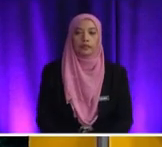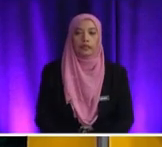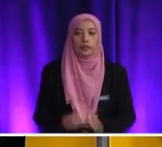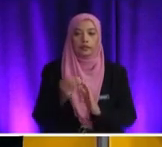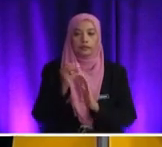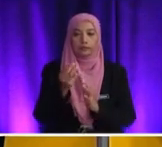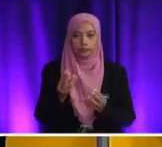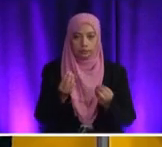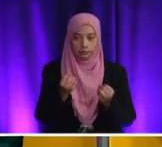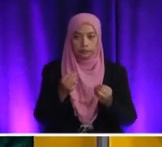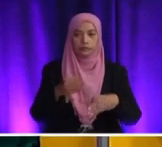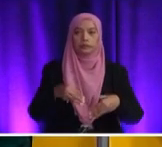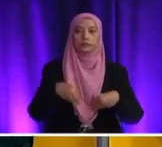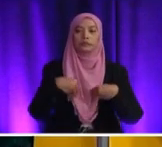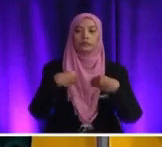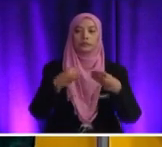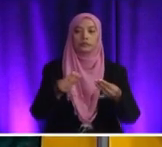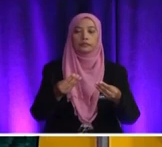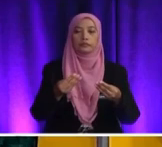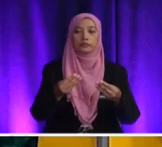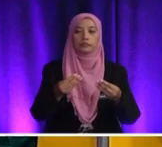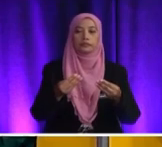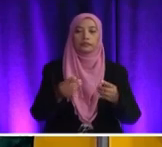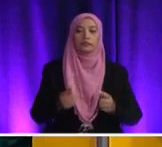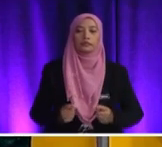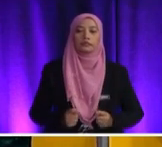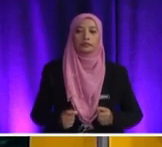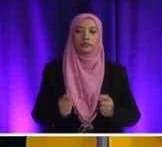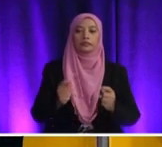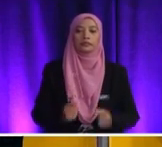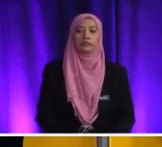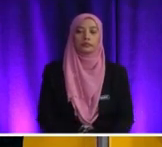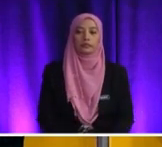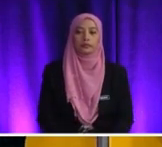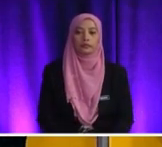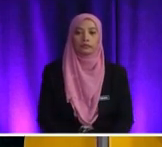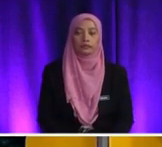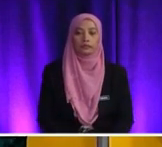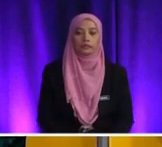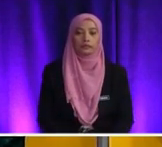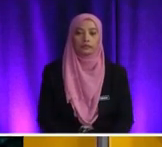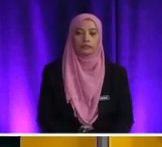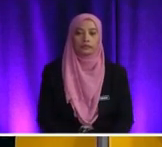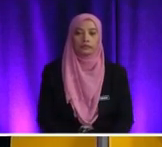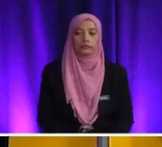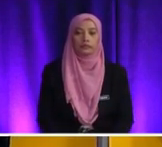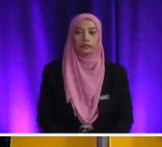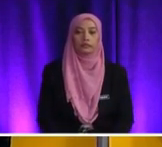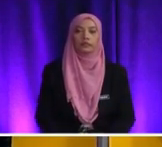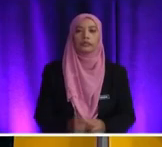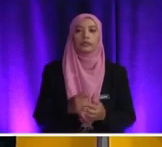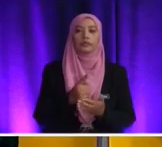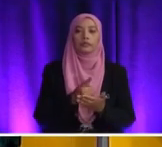betul untuk meningkatkan ke boleh pasaran diri jadi siapa kayak bakal menjadi